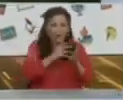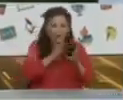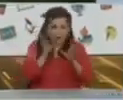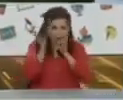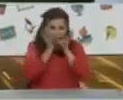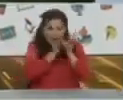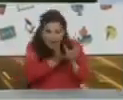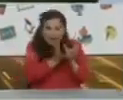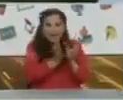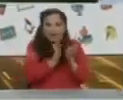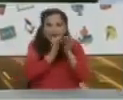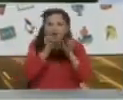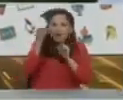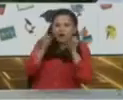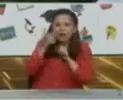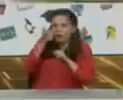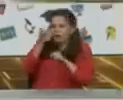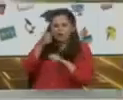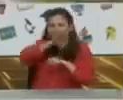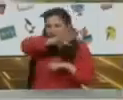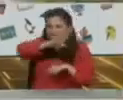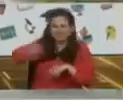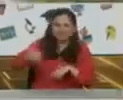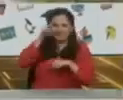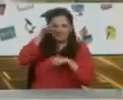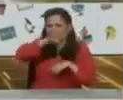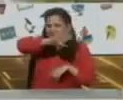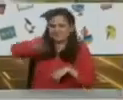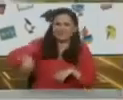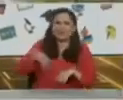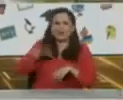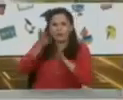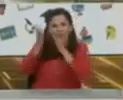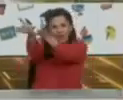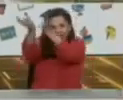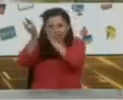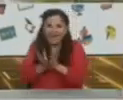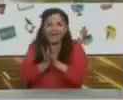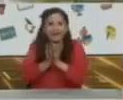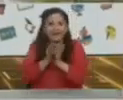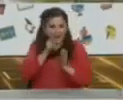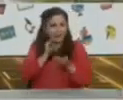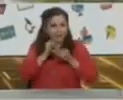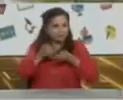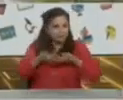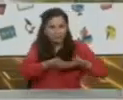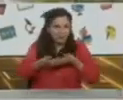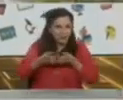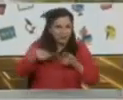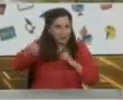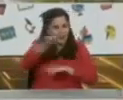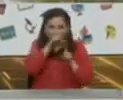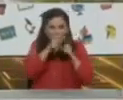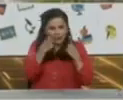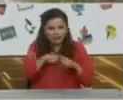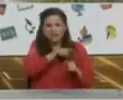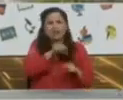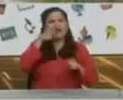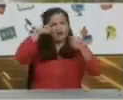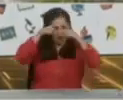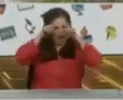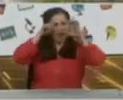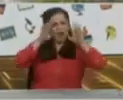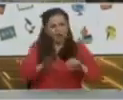जाते हैं। बच्चा क्या करता है? चश्मे छोड़ देता है, पेन छोड़ता है, बड़ा बॉल खेलने के लिए ले लेता है, न रोता है। आसानी